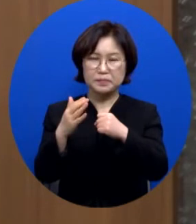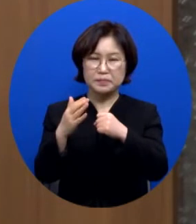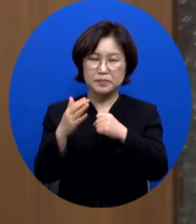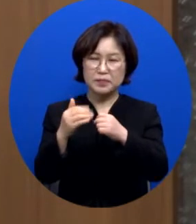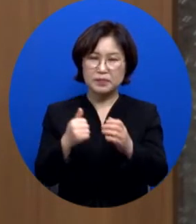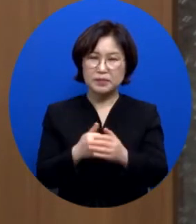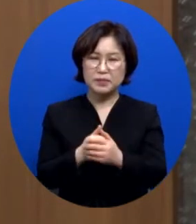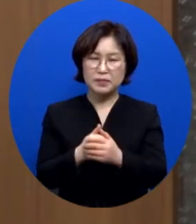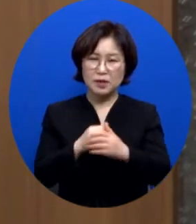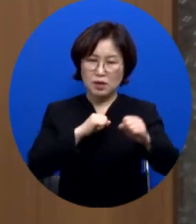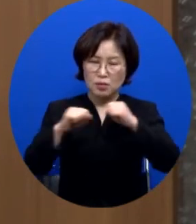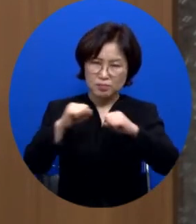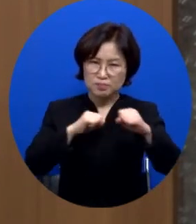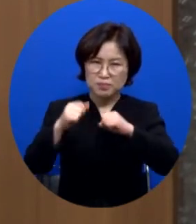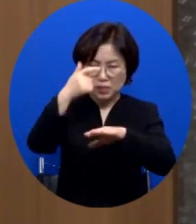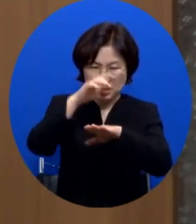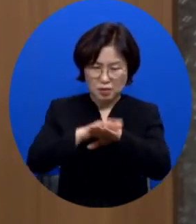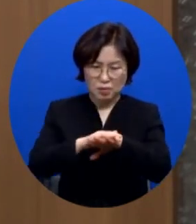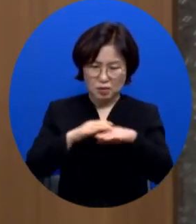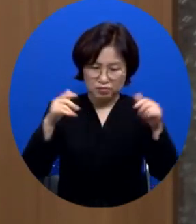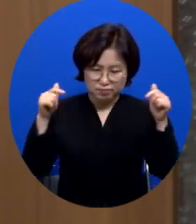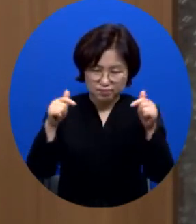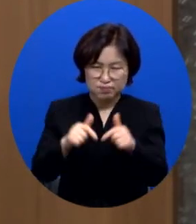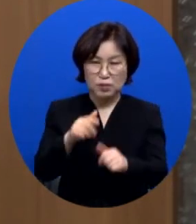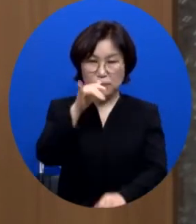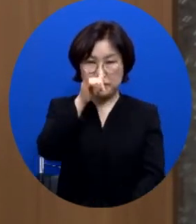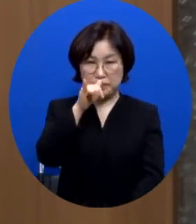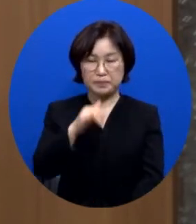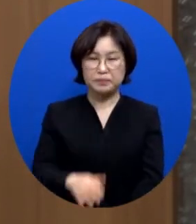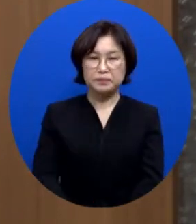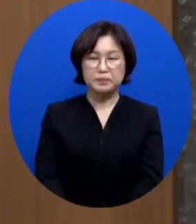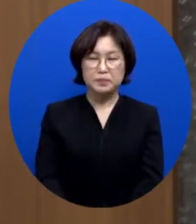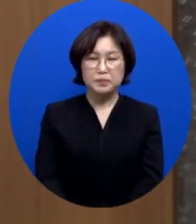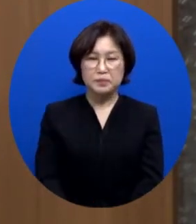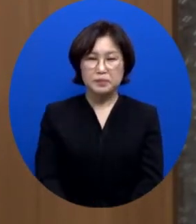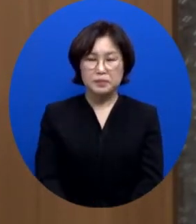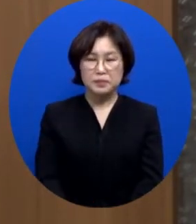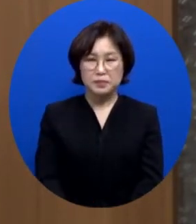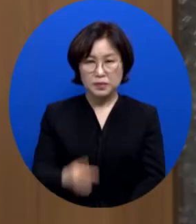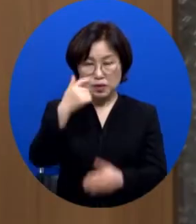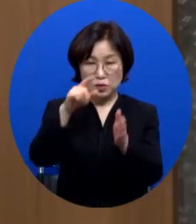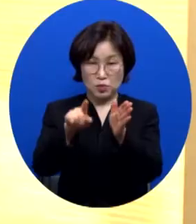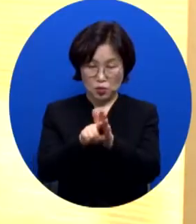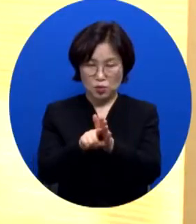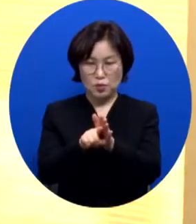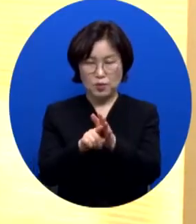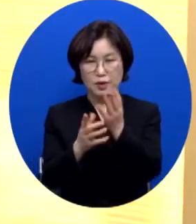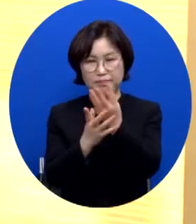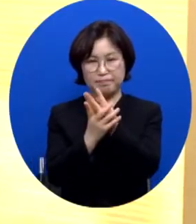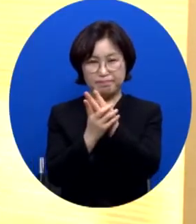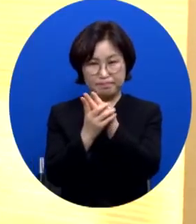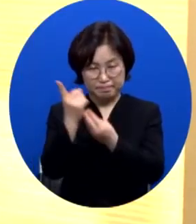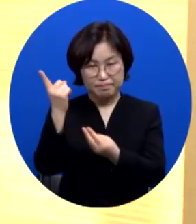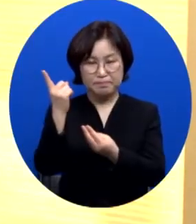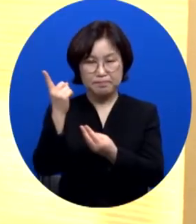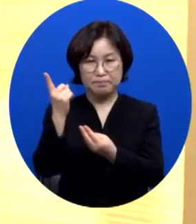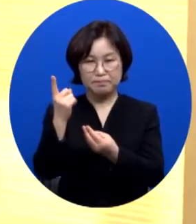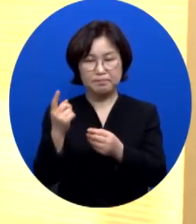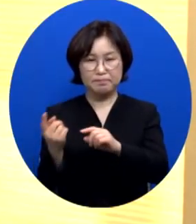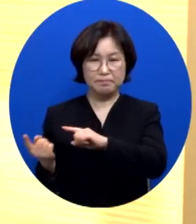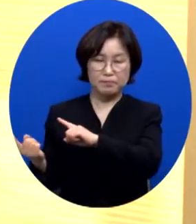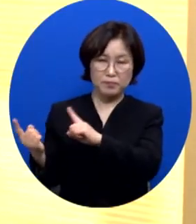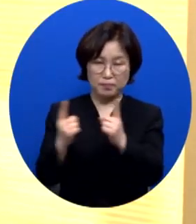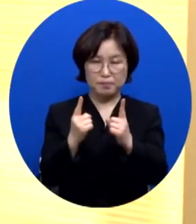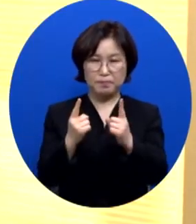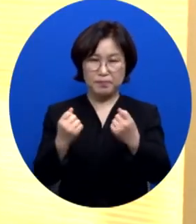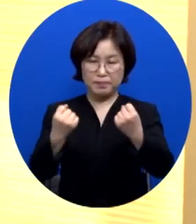좀 예배가 위축된 부분이 있습니다. 그래서 기독교 하나로 이제 개 교회마다 힘을 좀